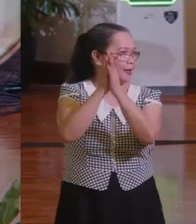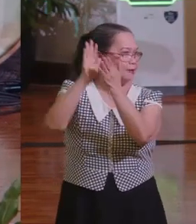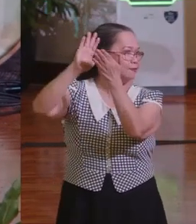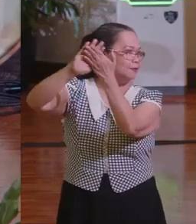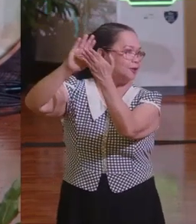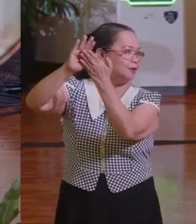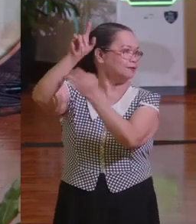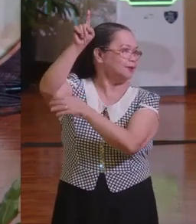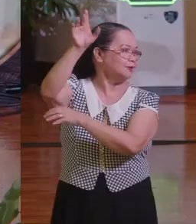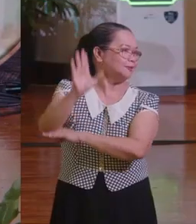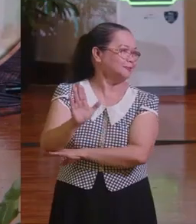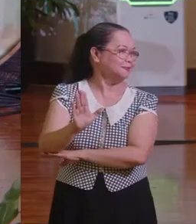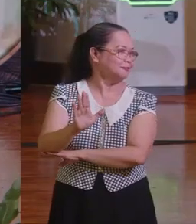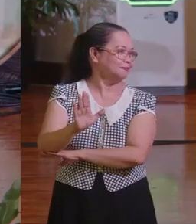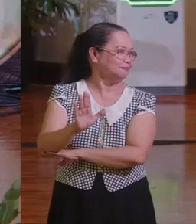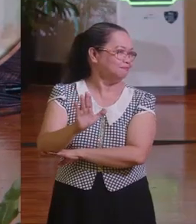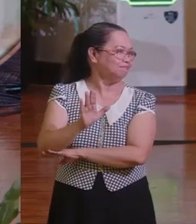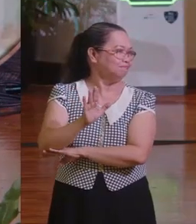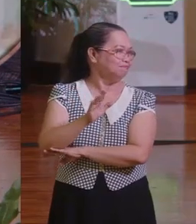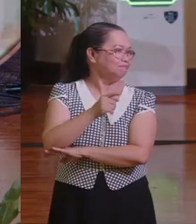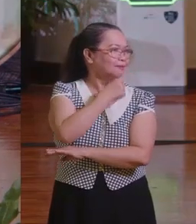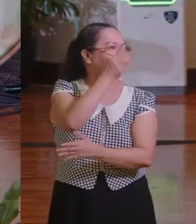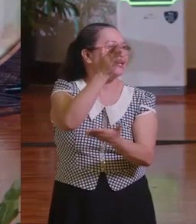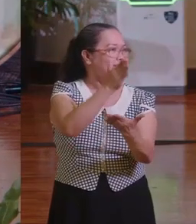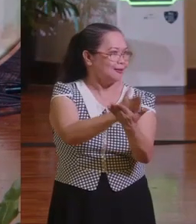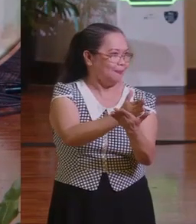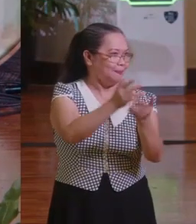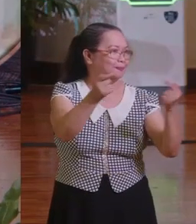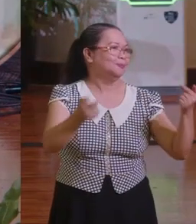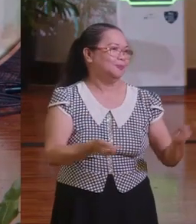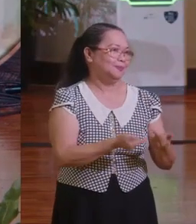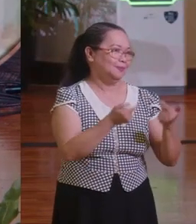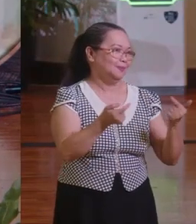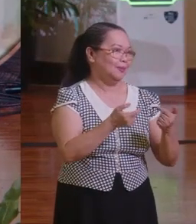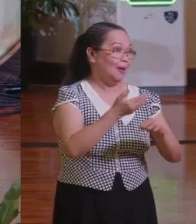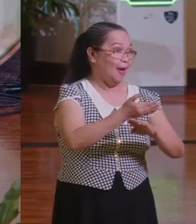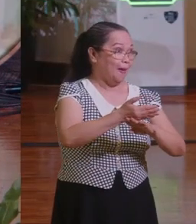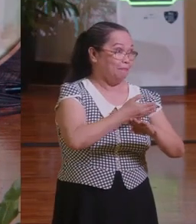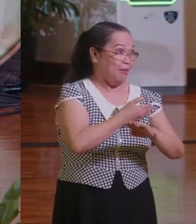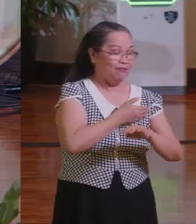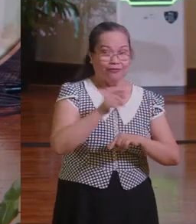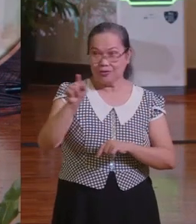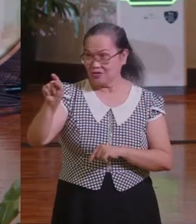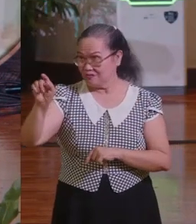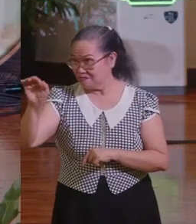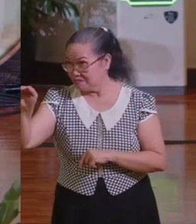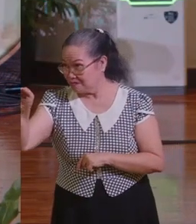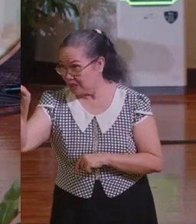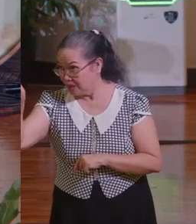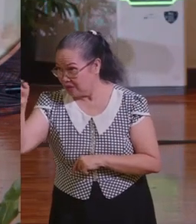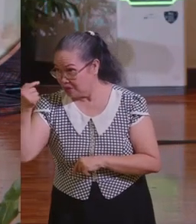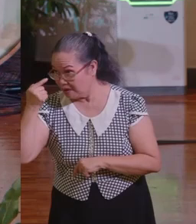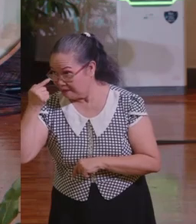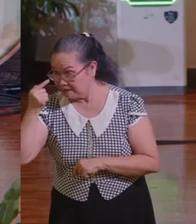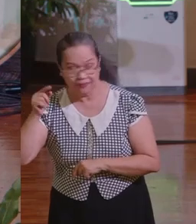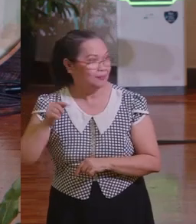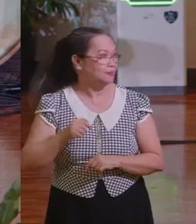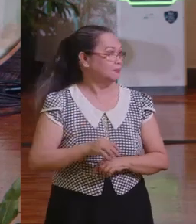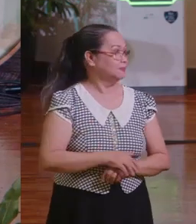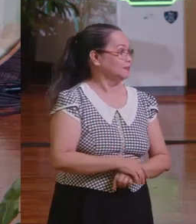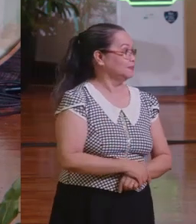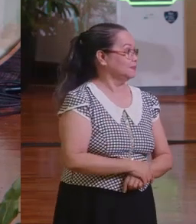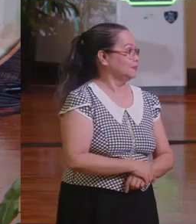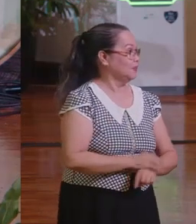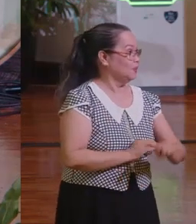Diyos. Pagsisihan ninyo yung kasalanan yon bago kayo pumuna ng inyong kapwa. You who